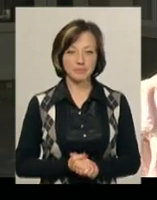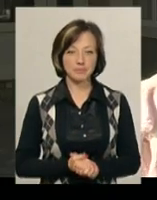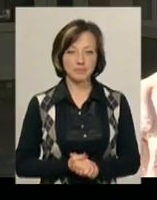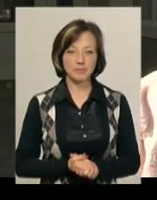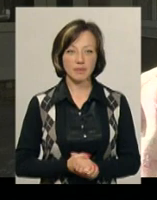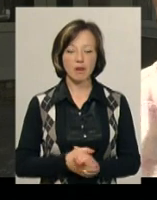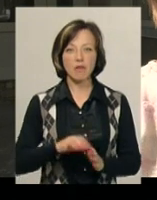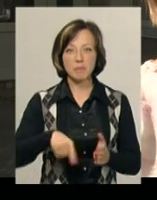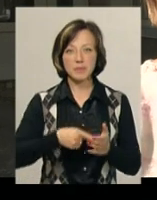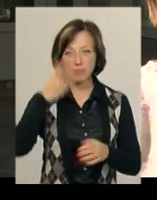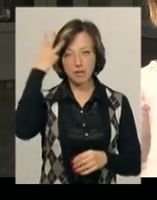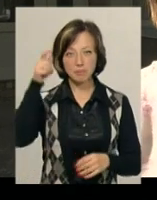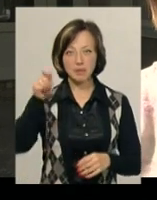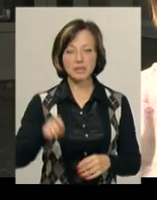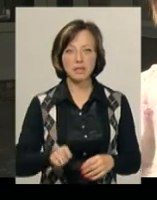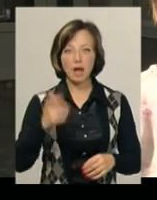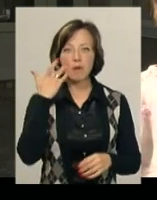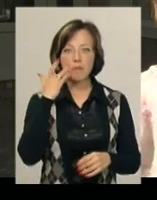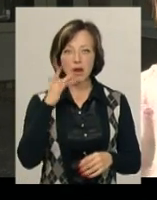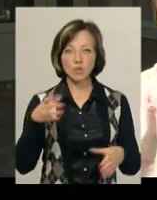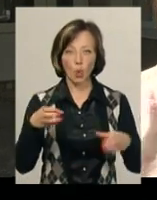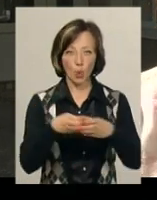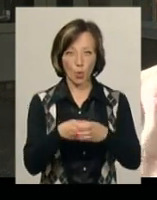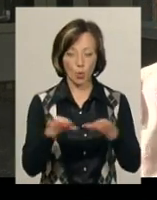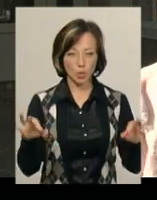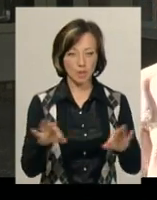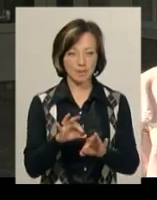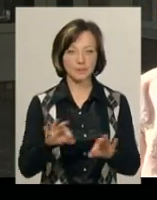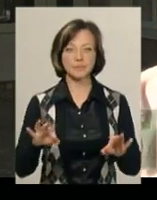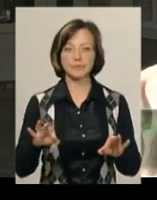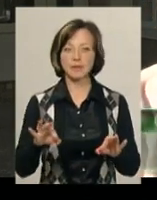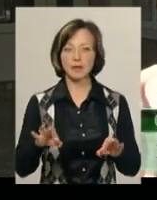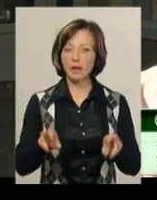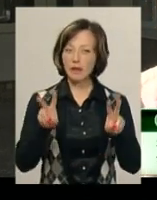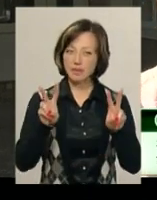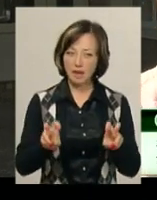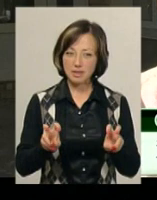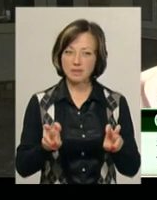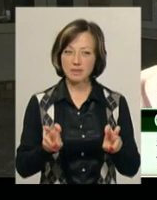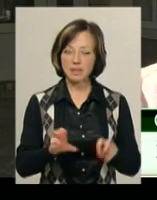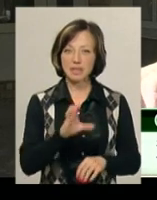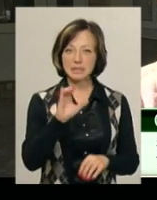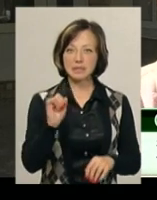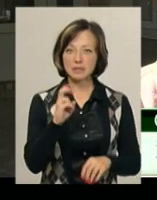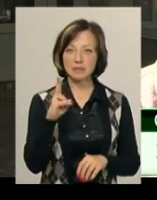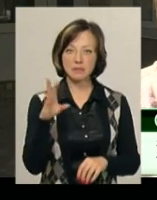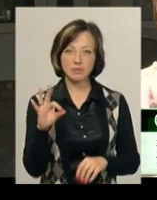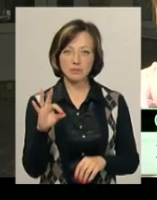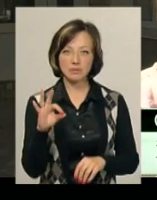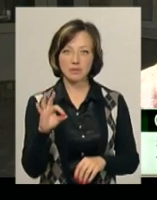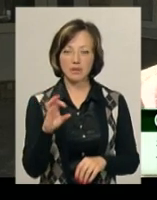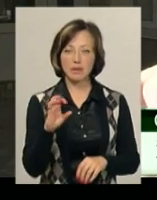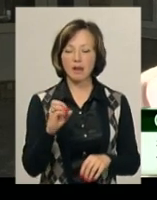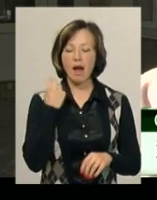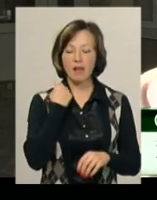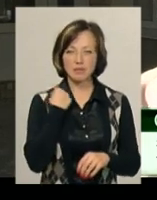В місто Хмельницький приїздить американський гурт. Назва його «Cisco and the Race